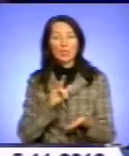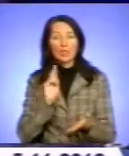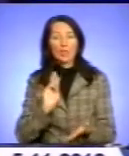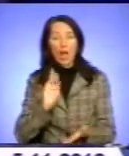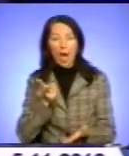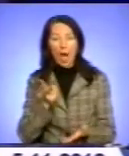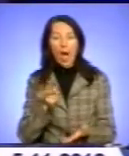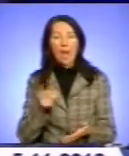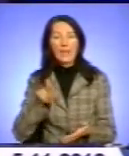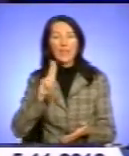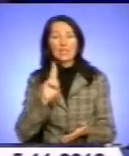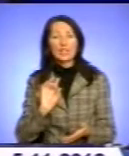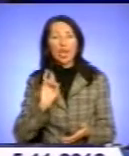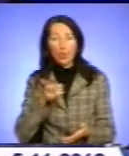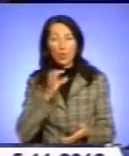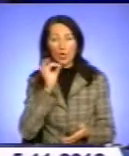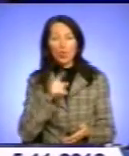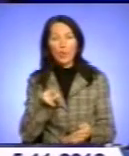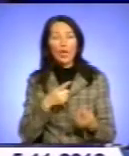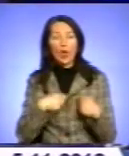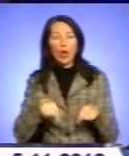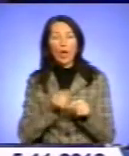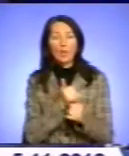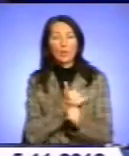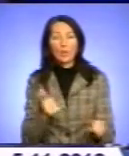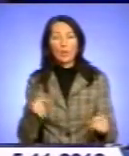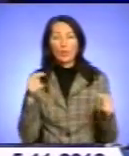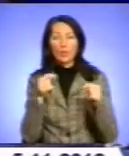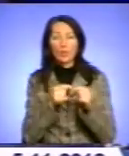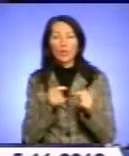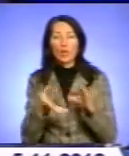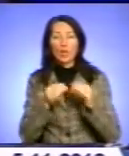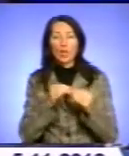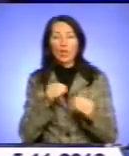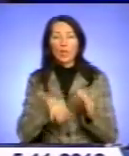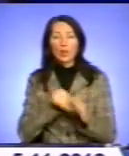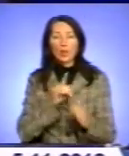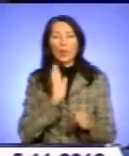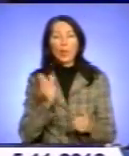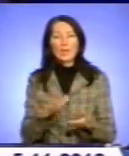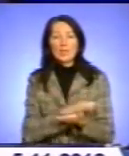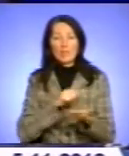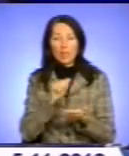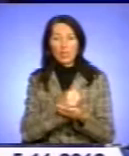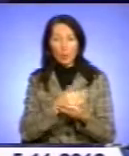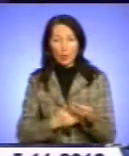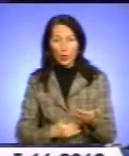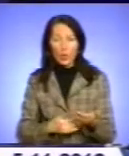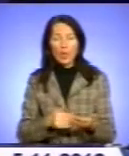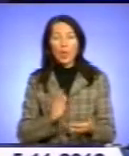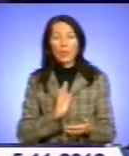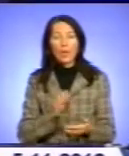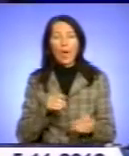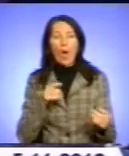що по тих округах, де неможливо встановити результати виборів через те, що були знищені протоколи ДВК, опозиція вимагає